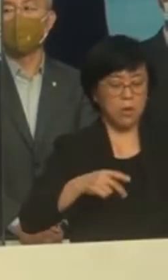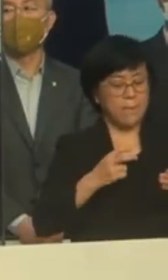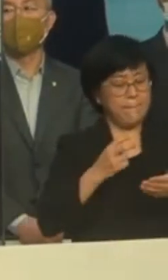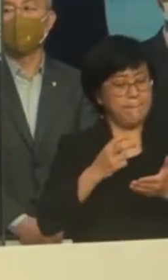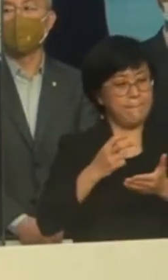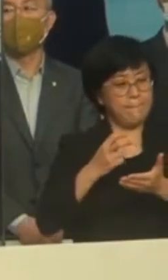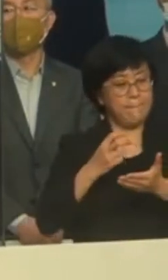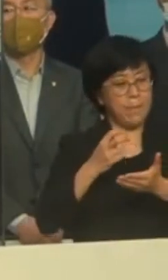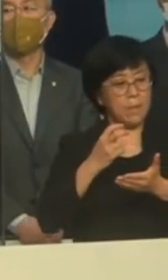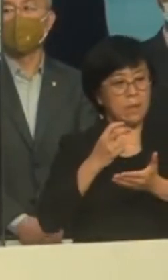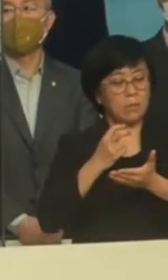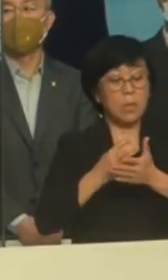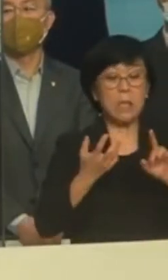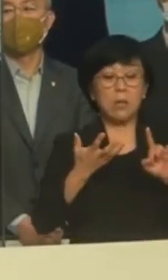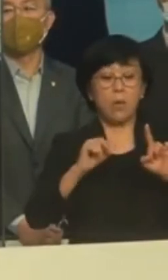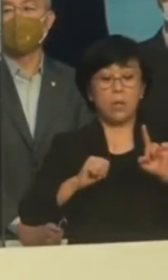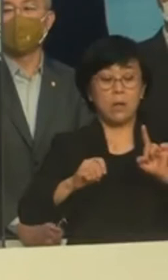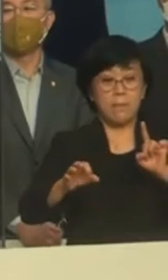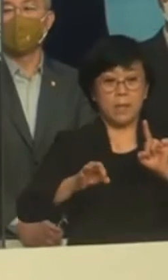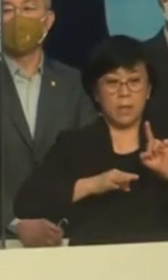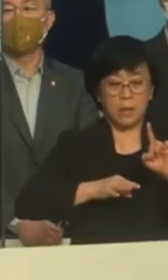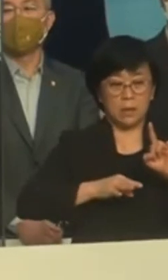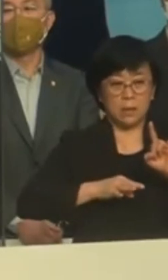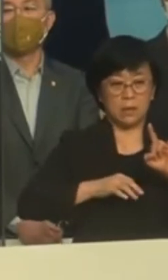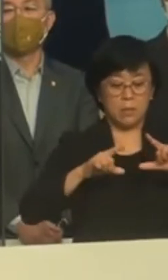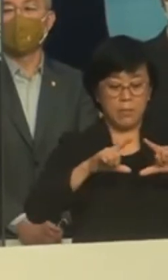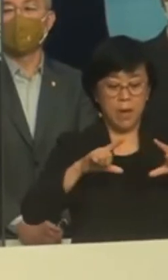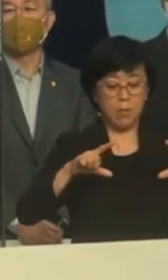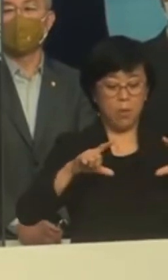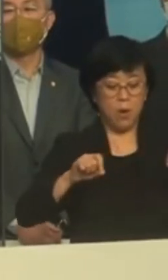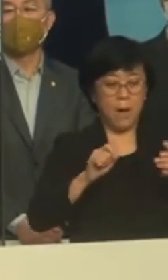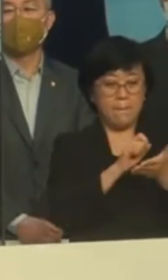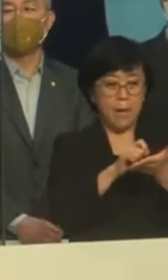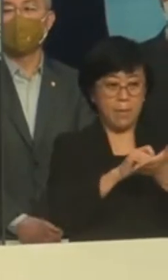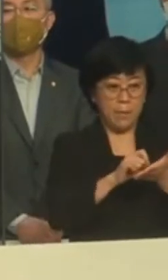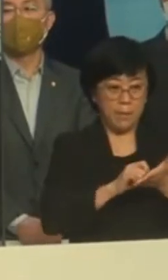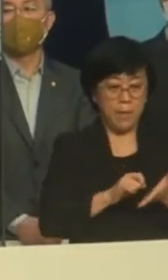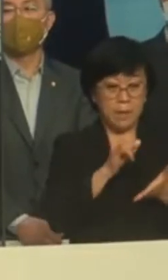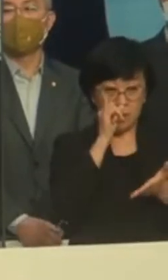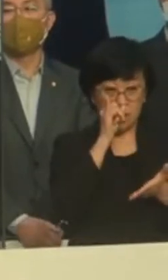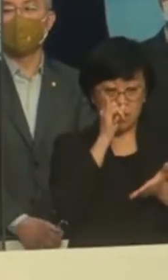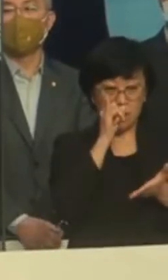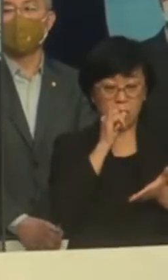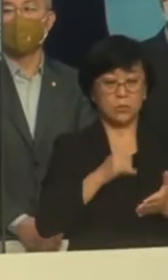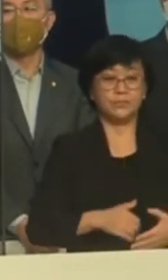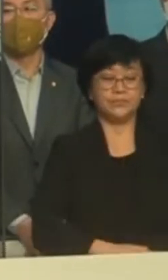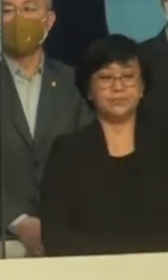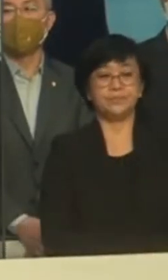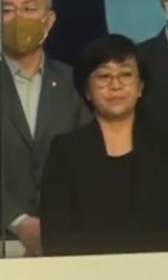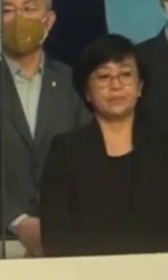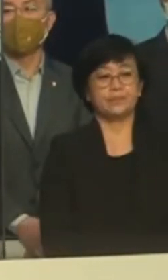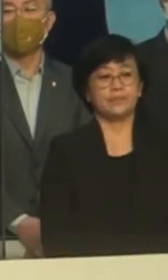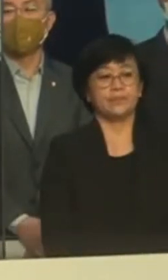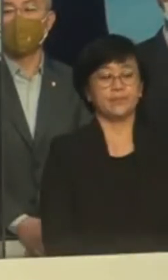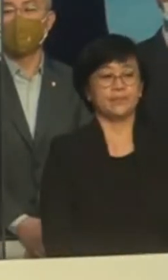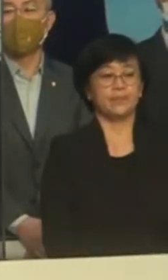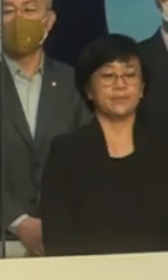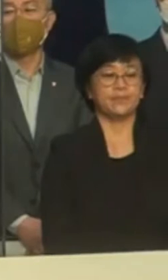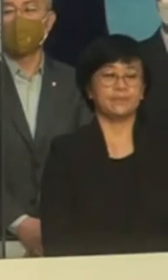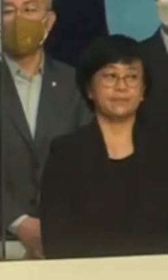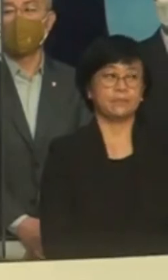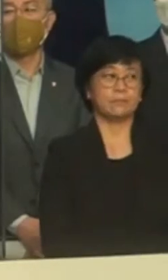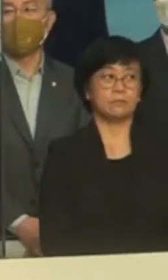업체로부터 1억 원을 받았다는 메모가 김영환 업무수첩에 적혀 있다는 사실을 알게 되었습니다.